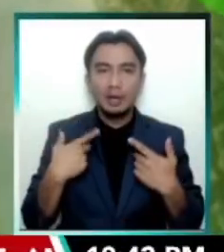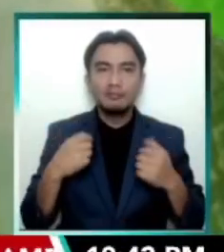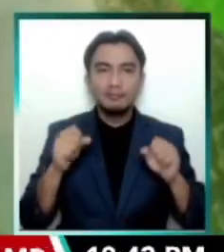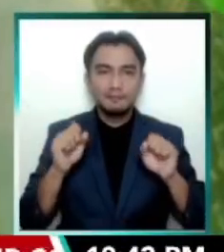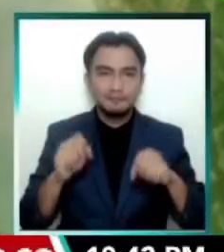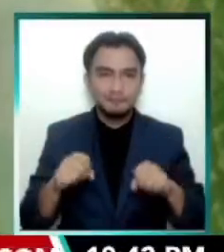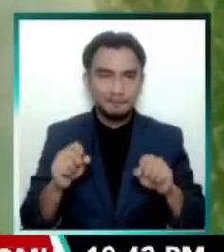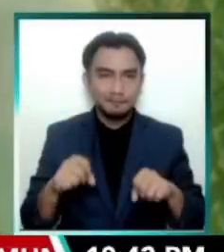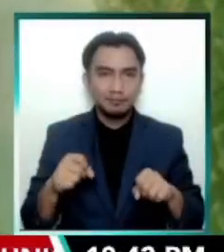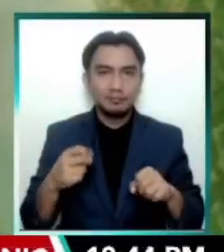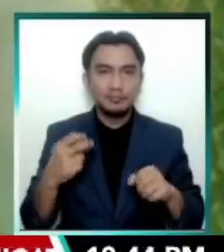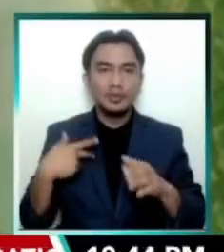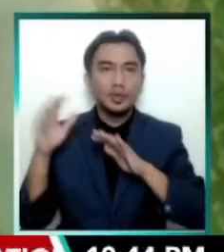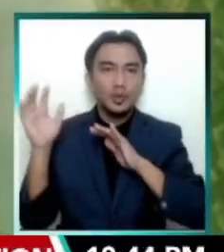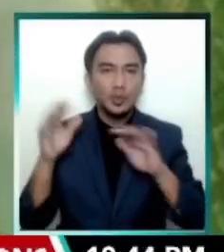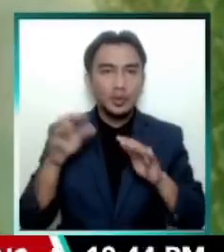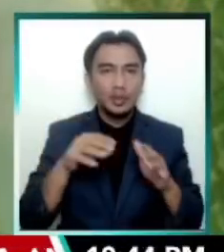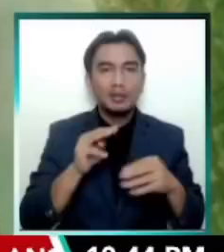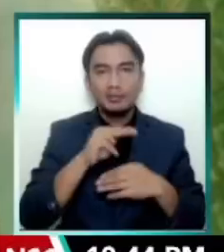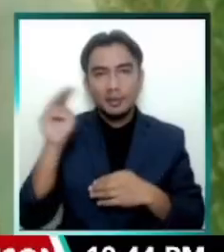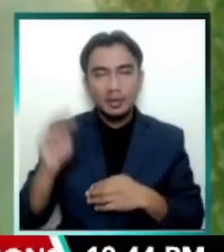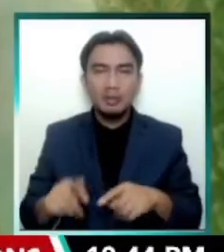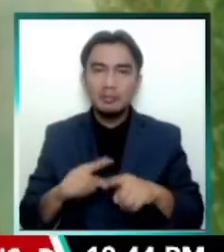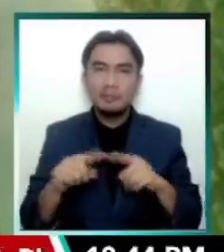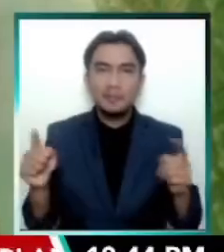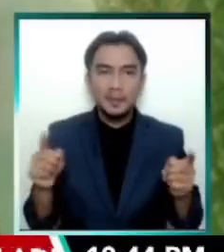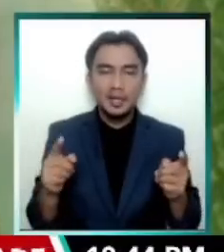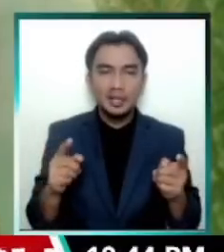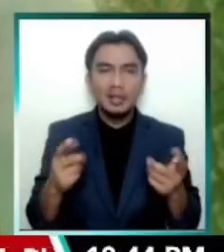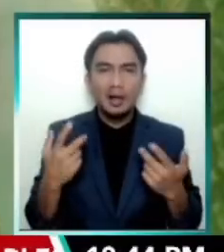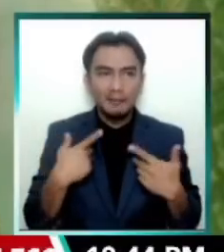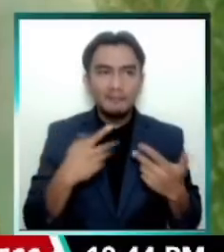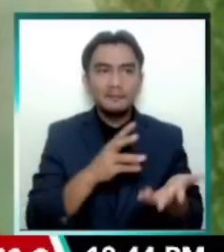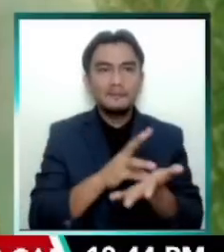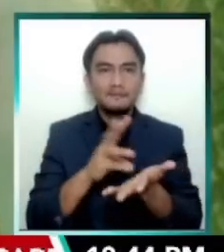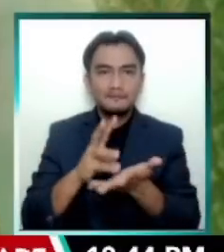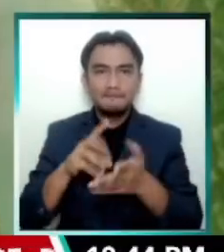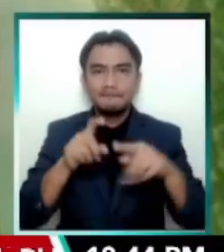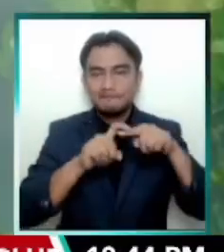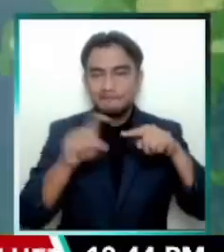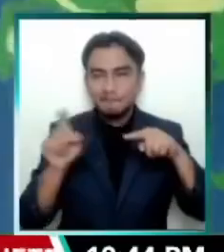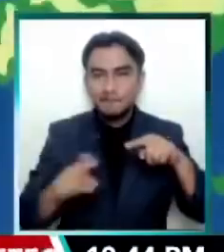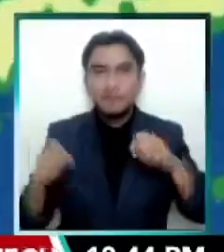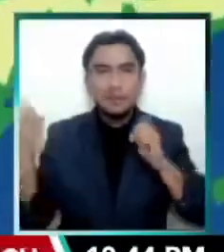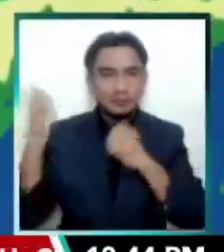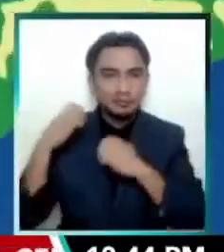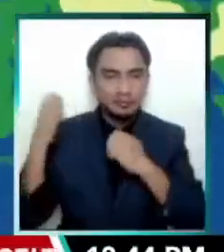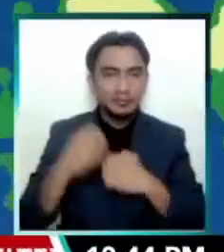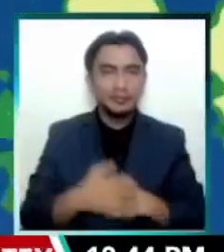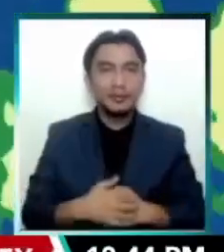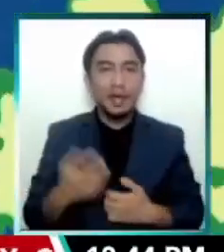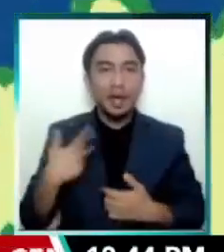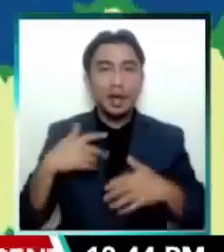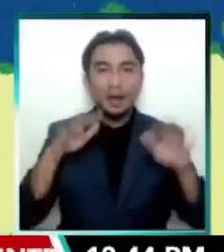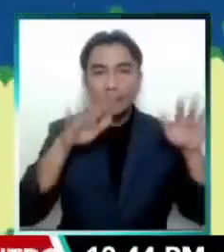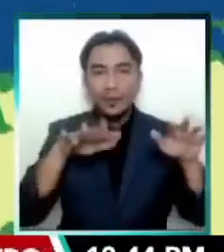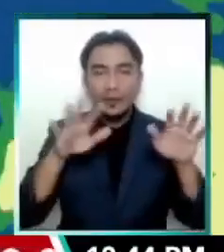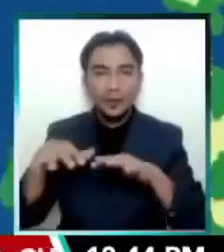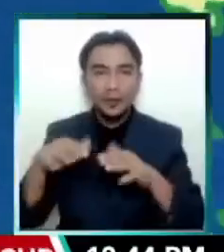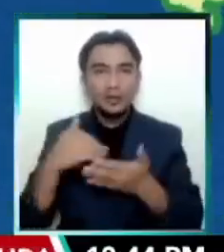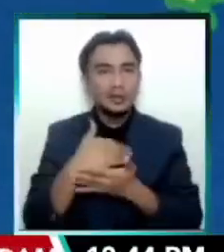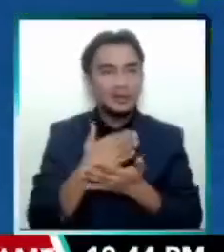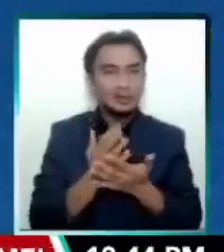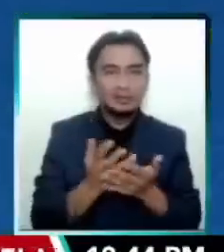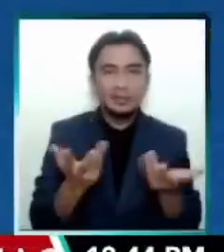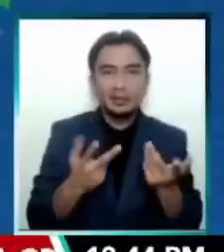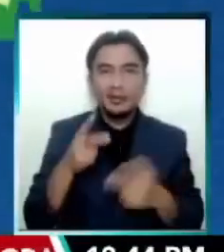pero hindi pa rin inaalis ang posibilidad ng localized thunderstorms. Magiging maulan din bukas sa ilang bahagi ng Visayas at